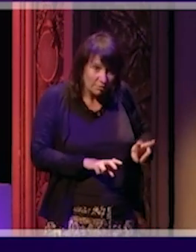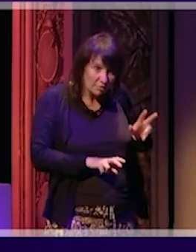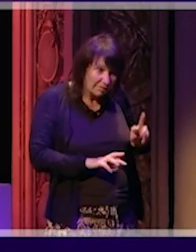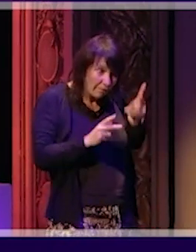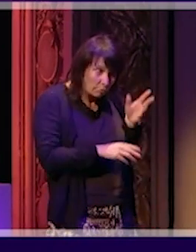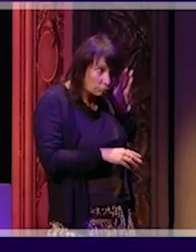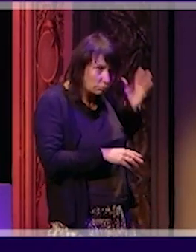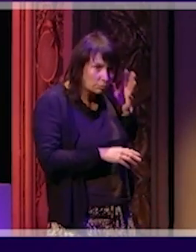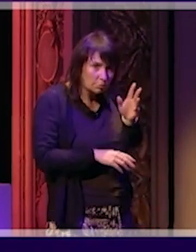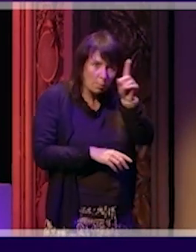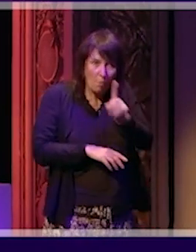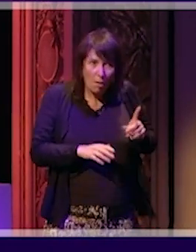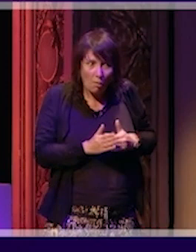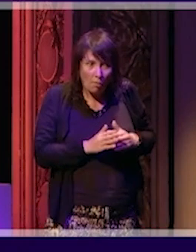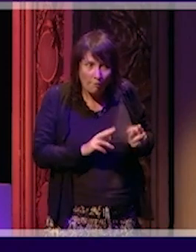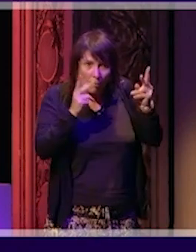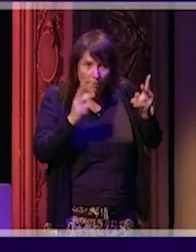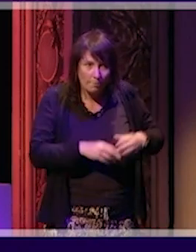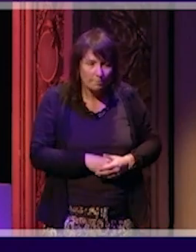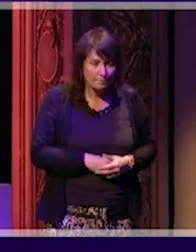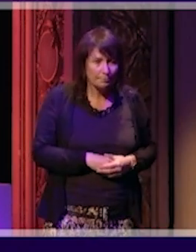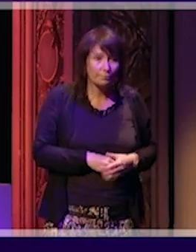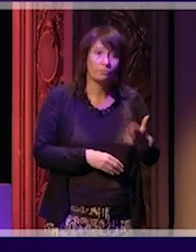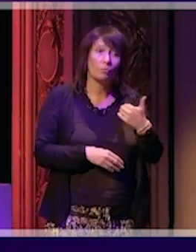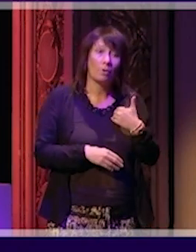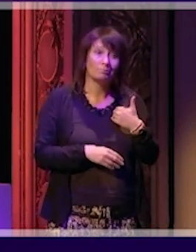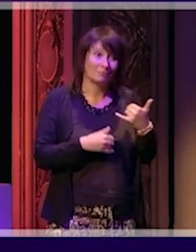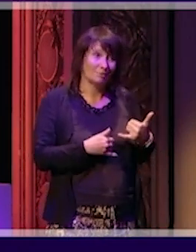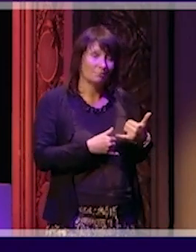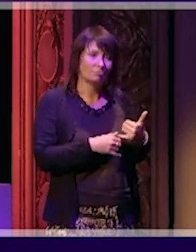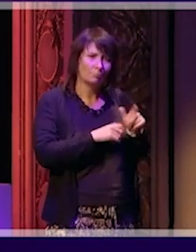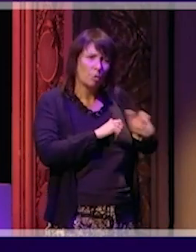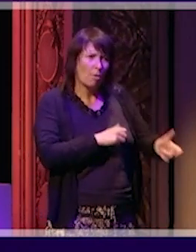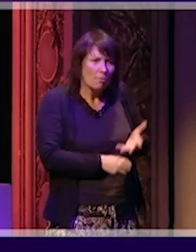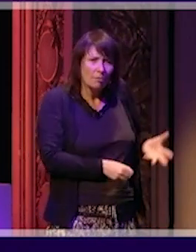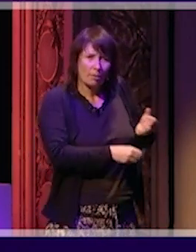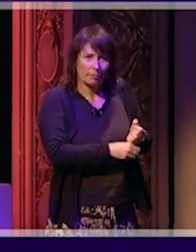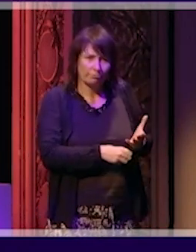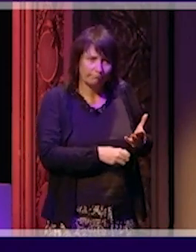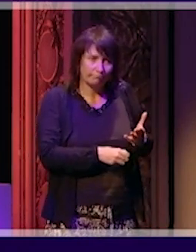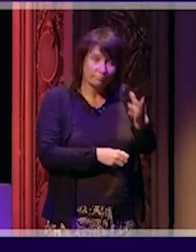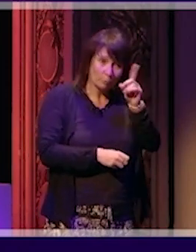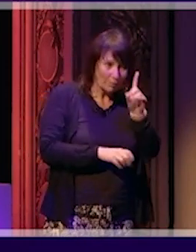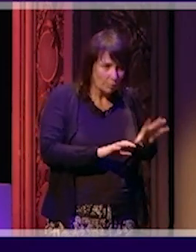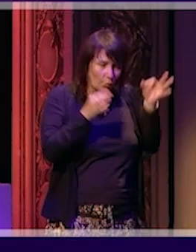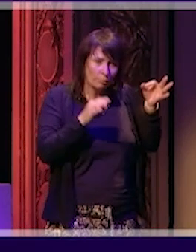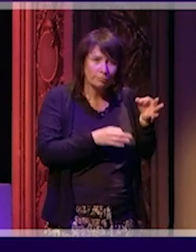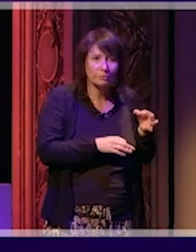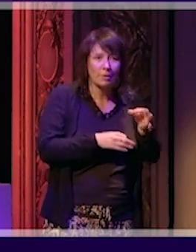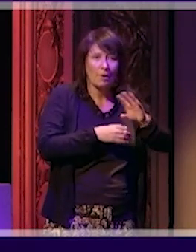pas encore présente donc j'ai d'abord les protocoles qui permettront de détecter d'éventuelles fossiles moléculaires